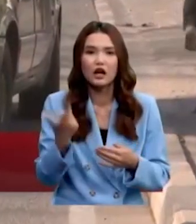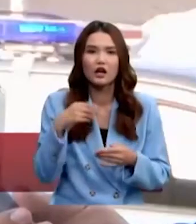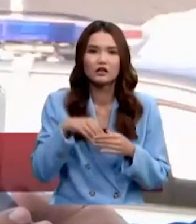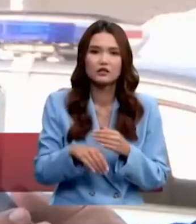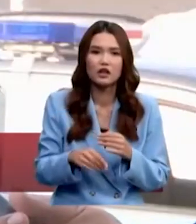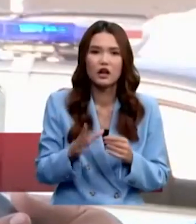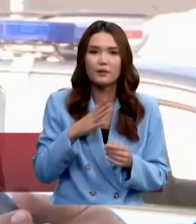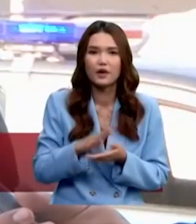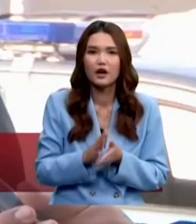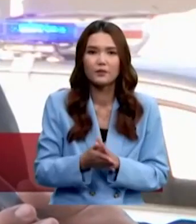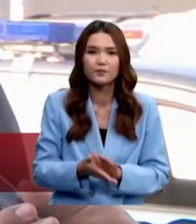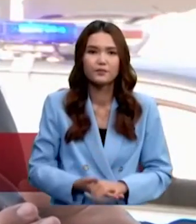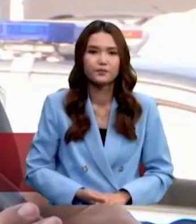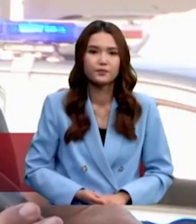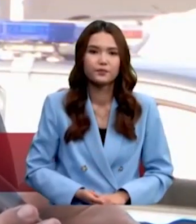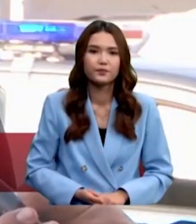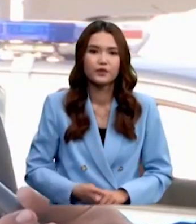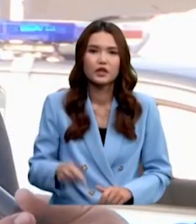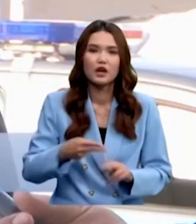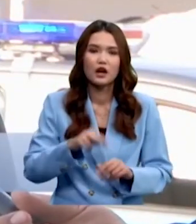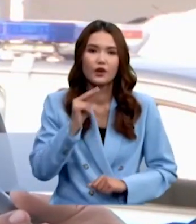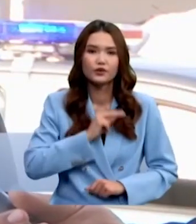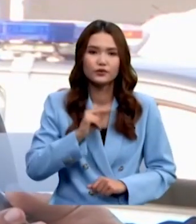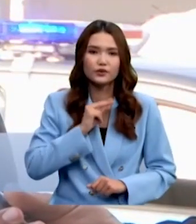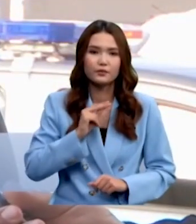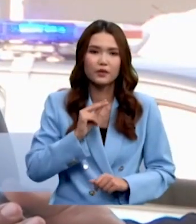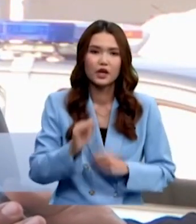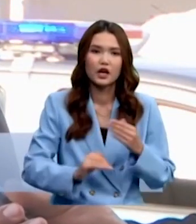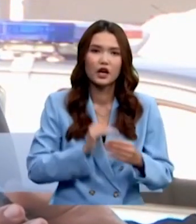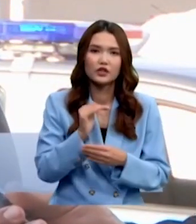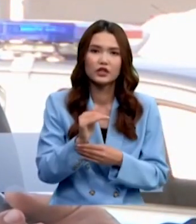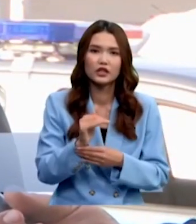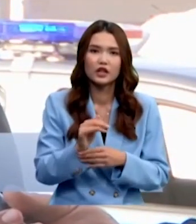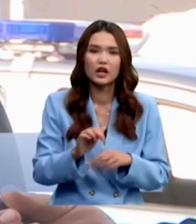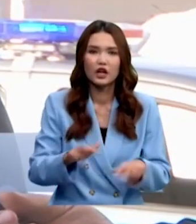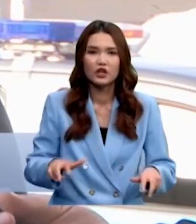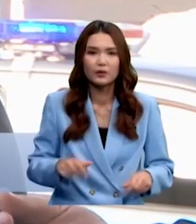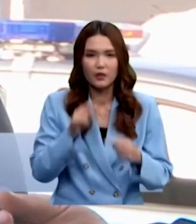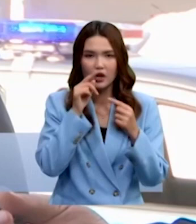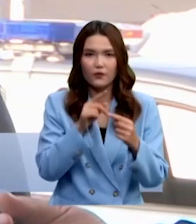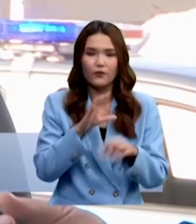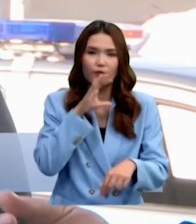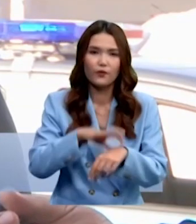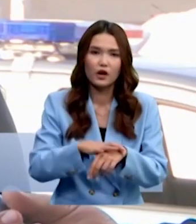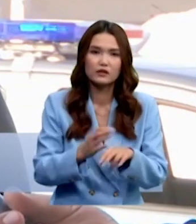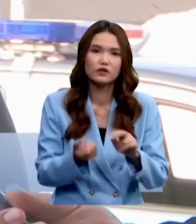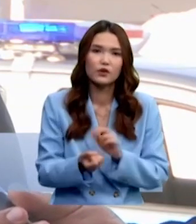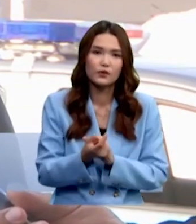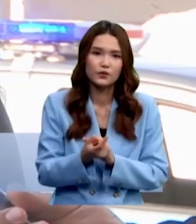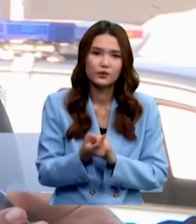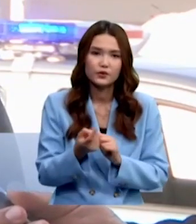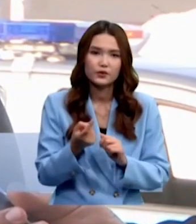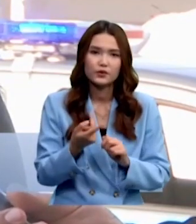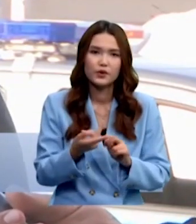еріпті. Құқық қорғау жүйесінде сыбайлас жемқорлық фактілері болған соң ол